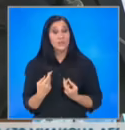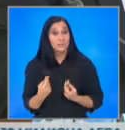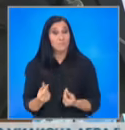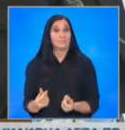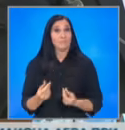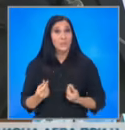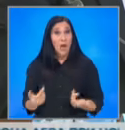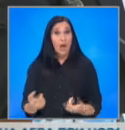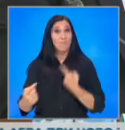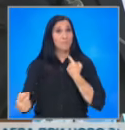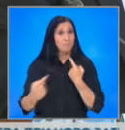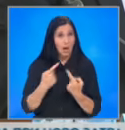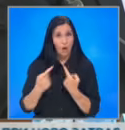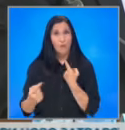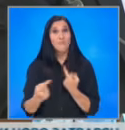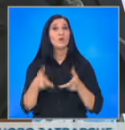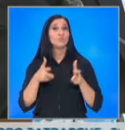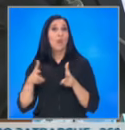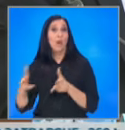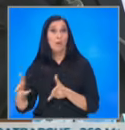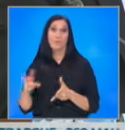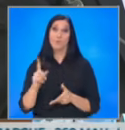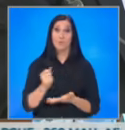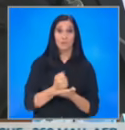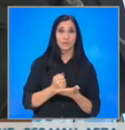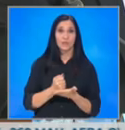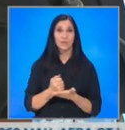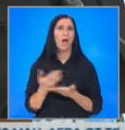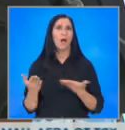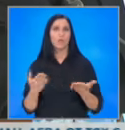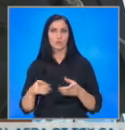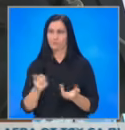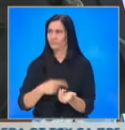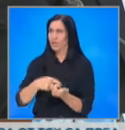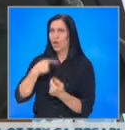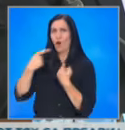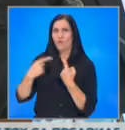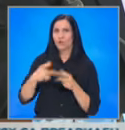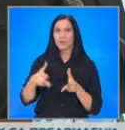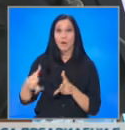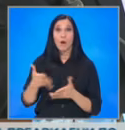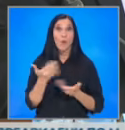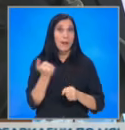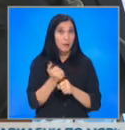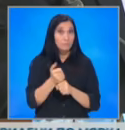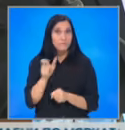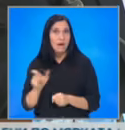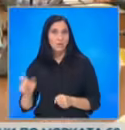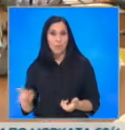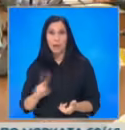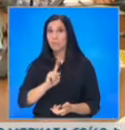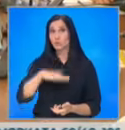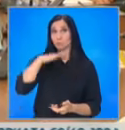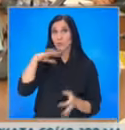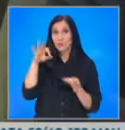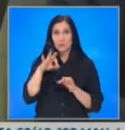да говорим, че леглата лекуват, тъй като всеки говори за леглата, ако няма персонал, не може да се постигне каквото